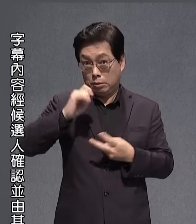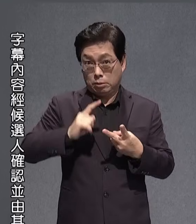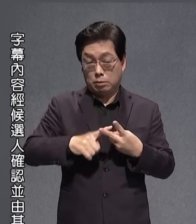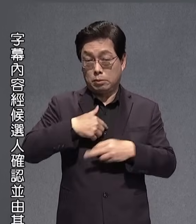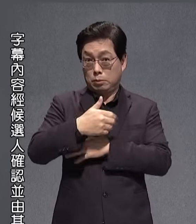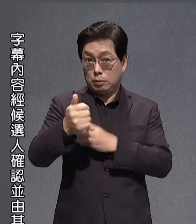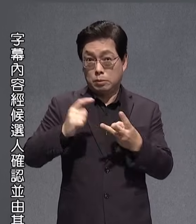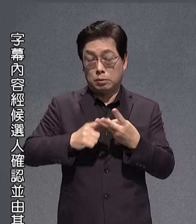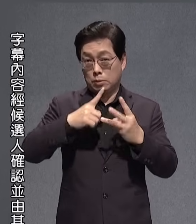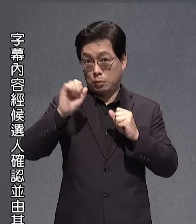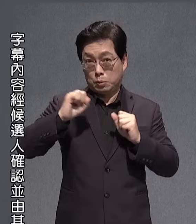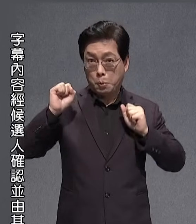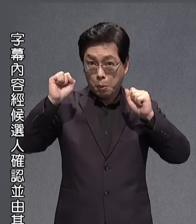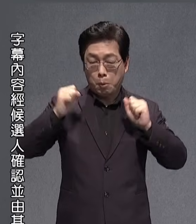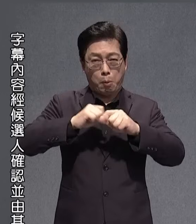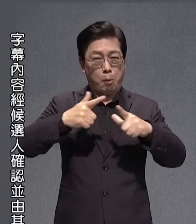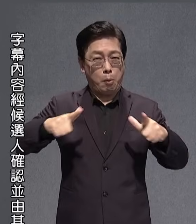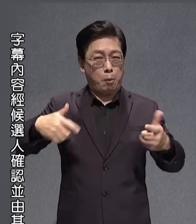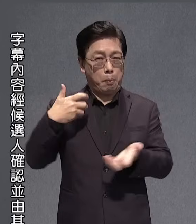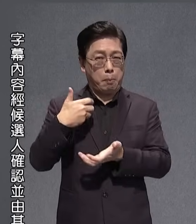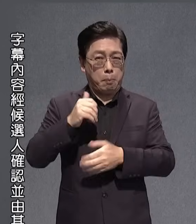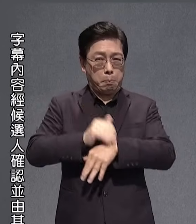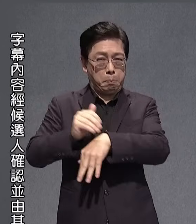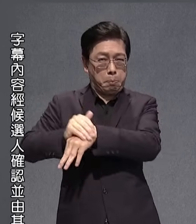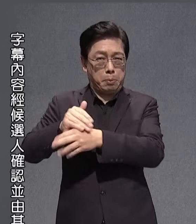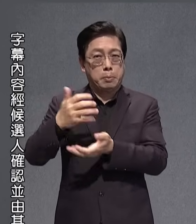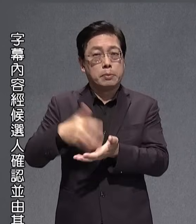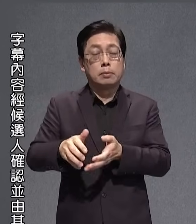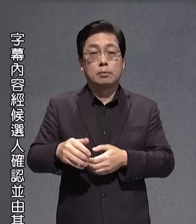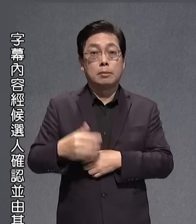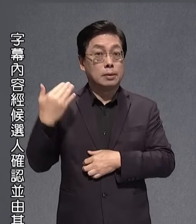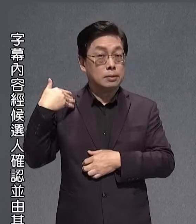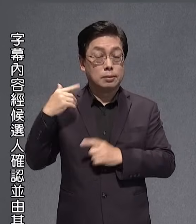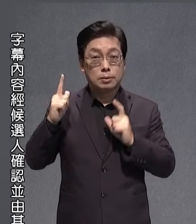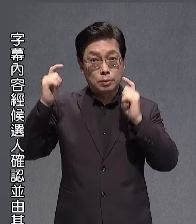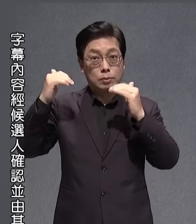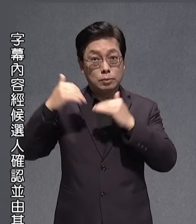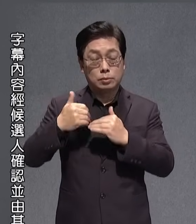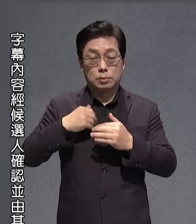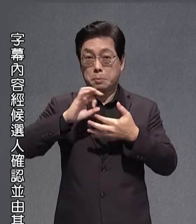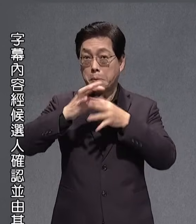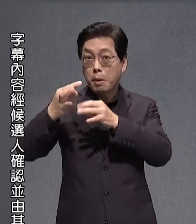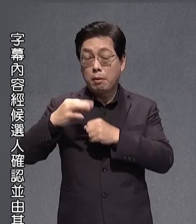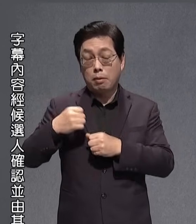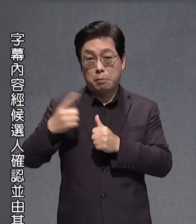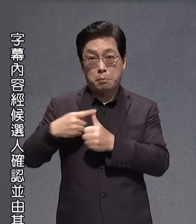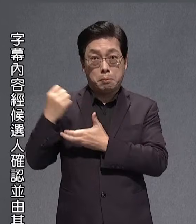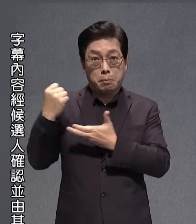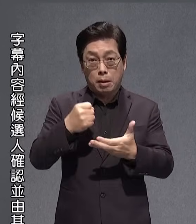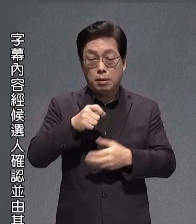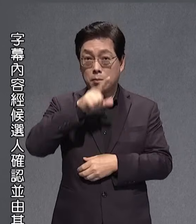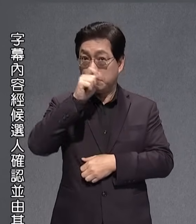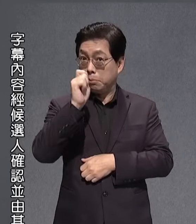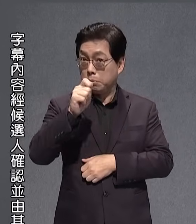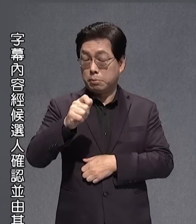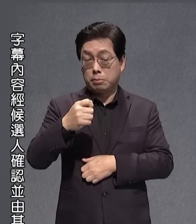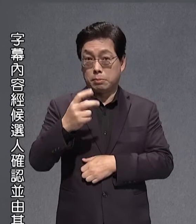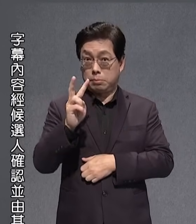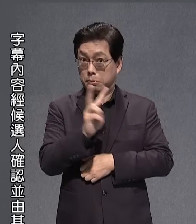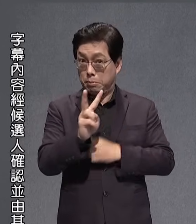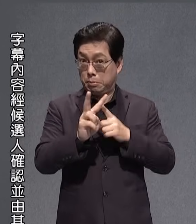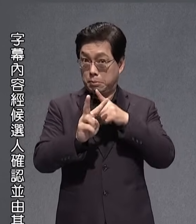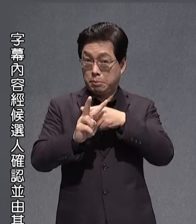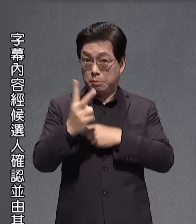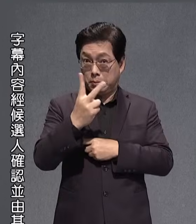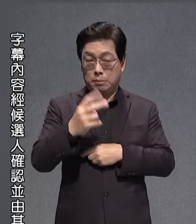郭姓淳、王建明等一流的体育人才。还记得东京奥运夺金的羽球男双李阳